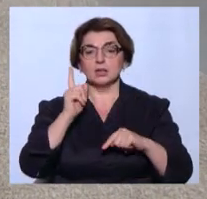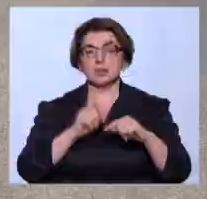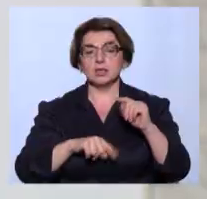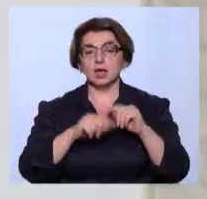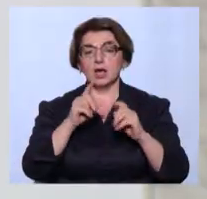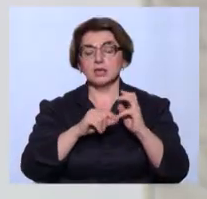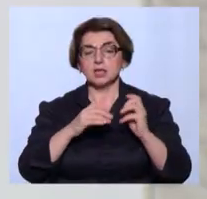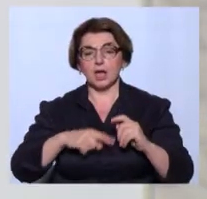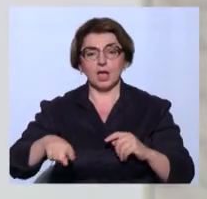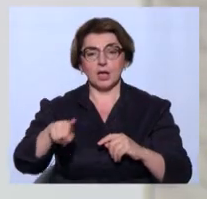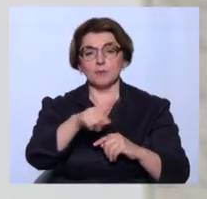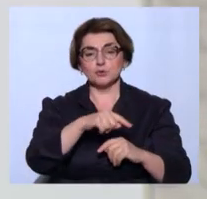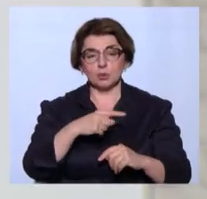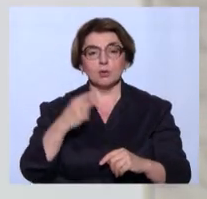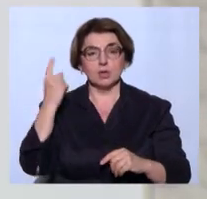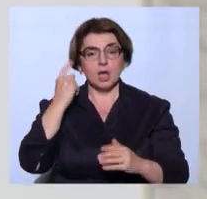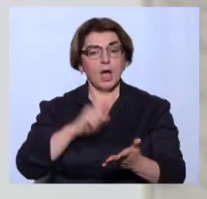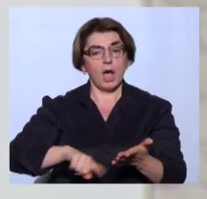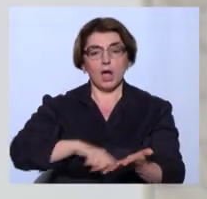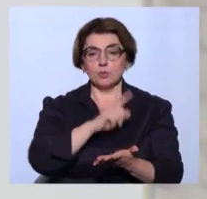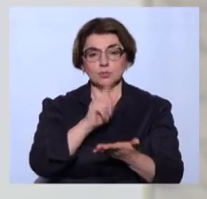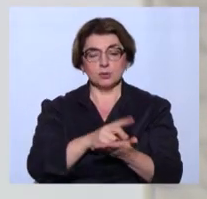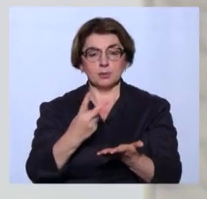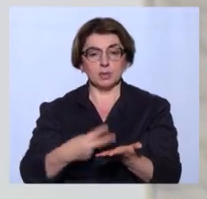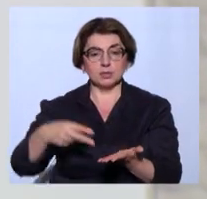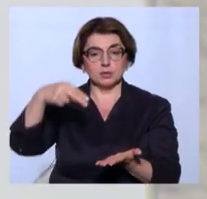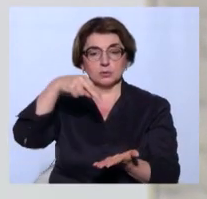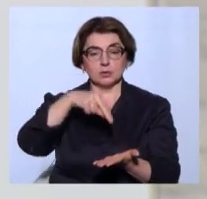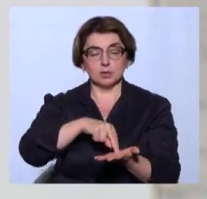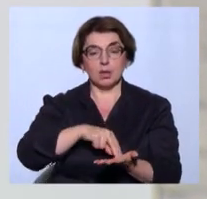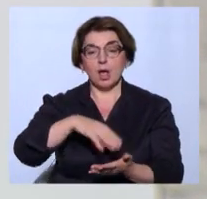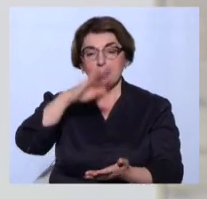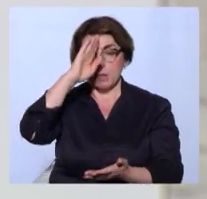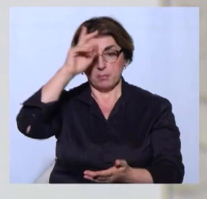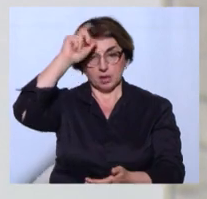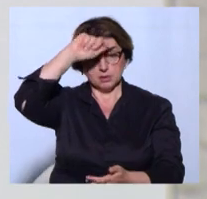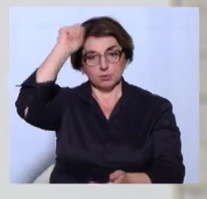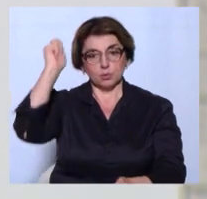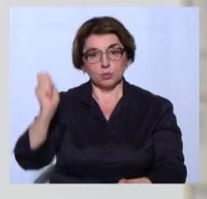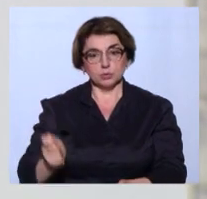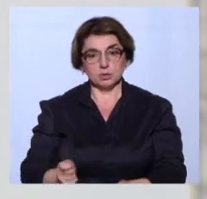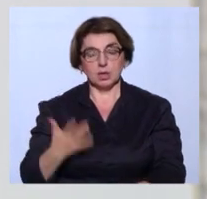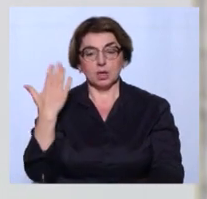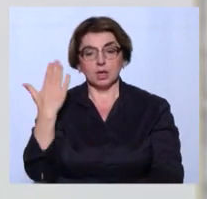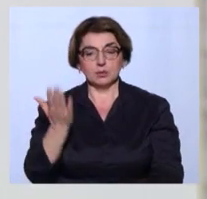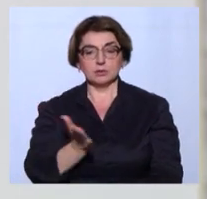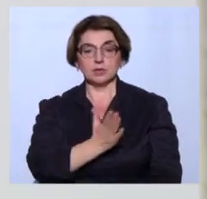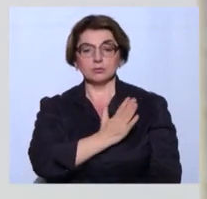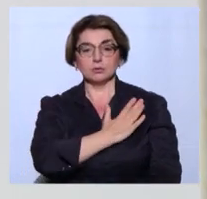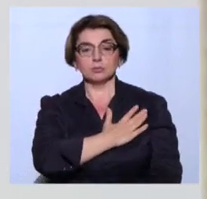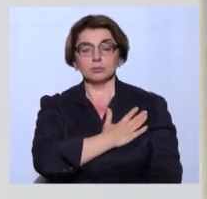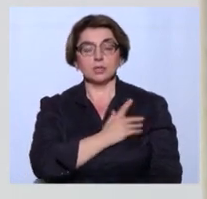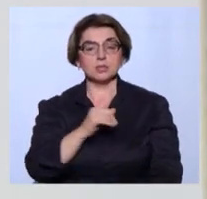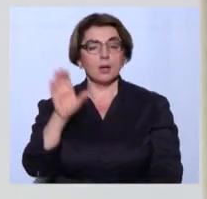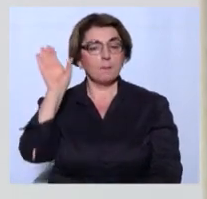რომ ჰიმნის მოსმენის დროს აუცილებელია წამოვდგეთ ფეხზე, მამაკაცებმა უნდა მოიხადონ ქუდი და ხელი უნდა დავიდოთ გულზე და